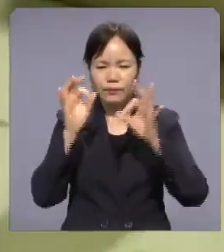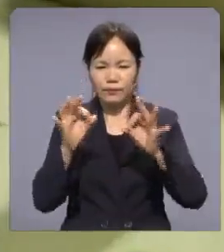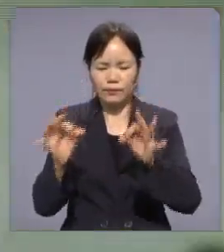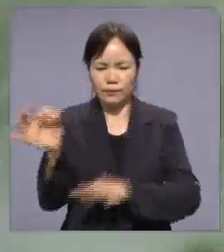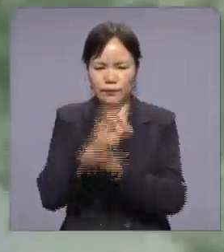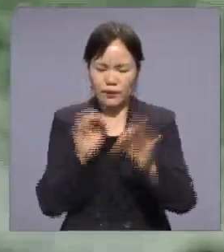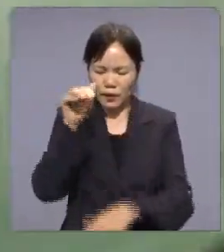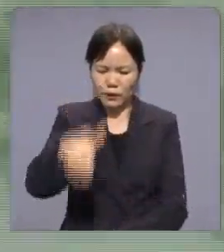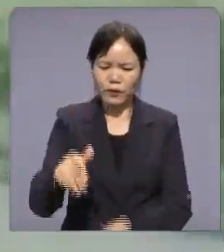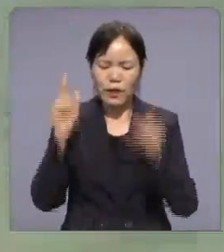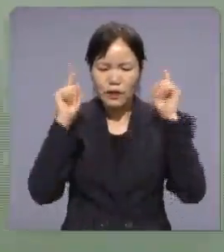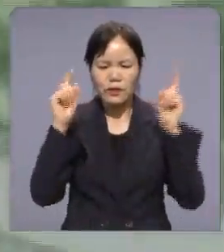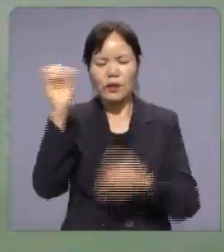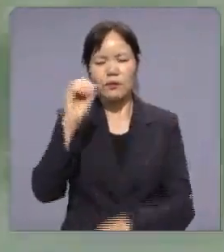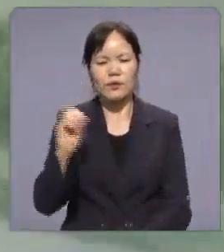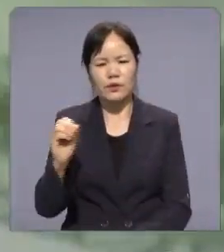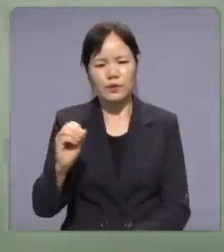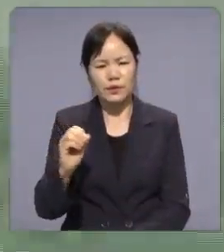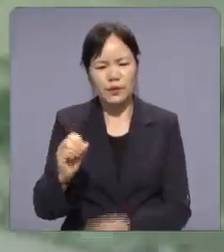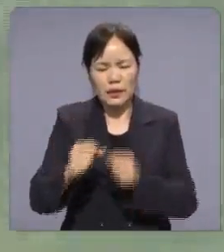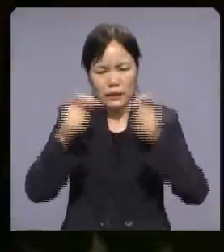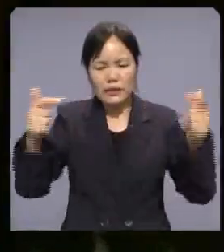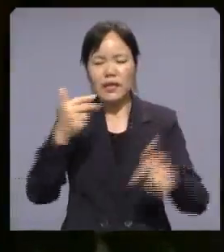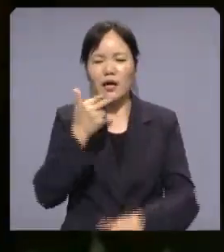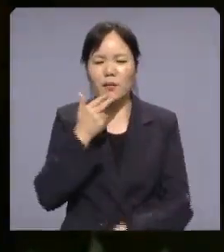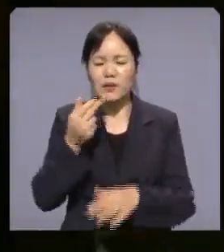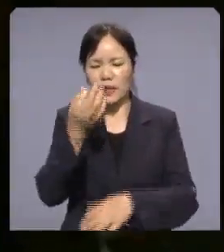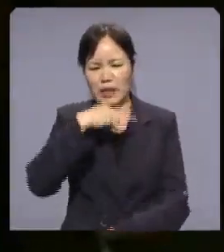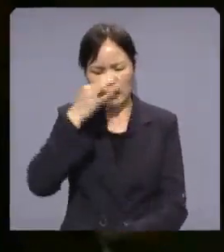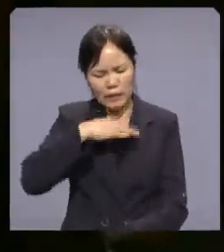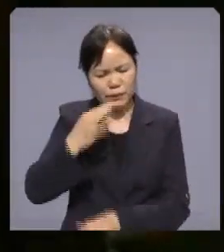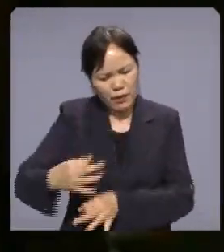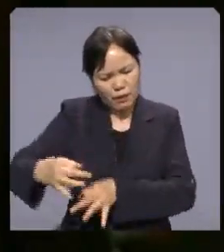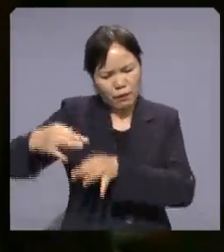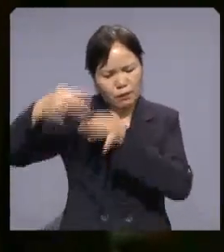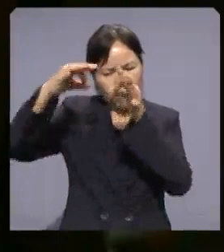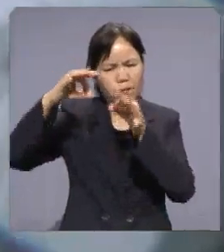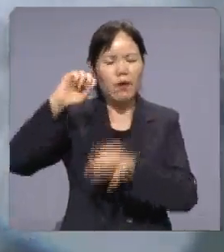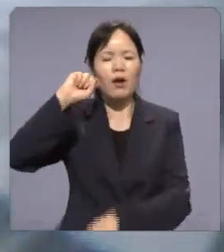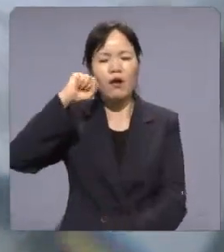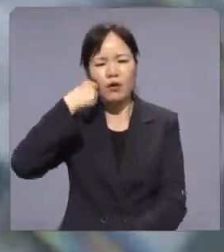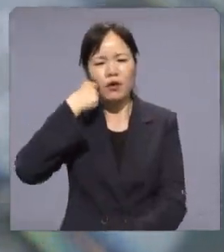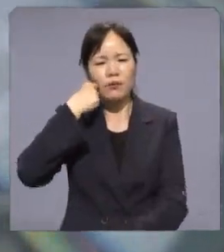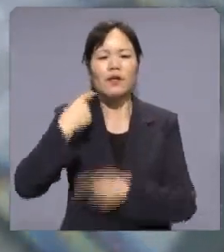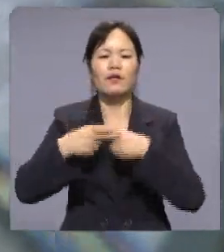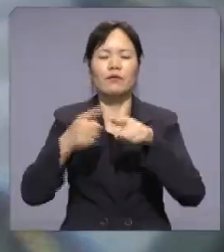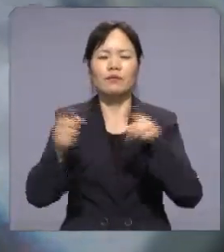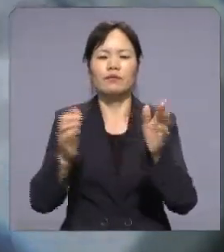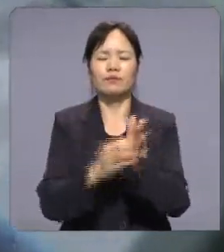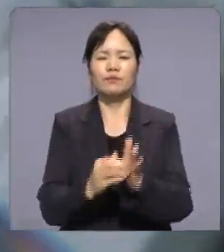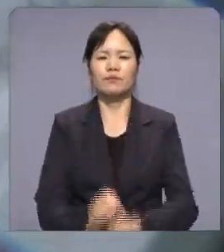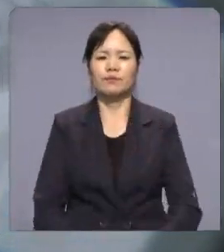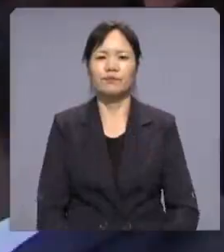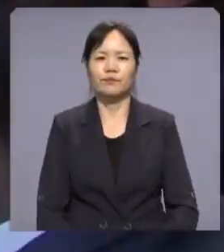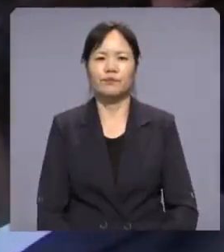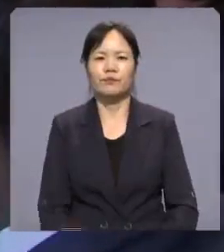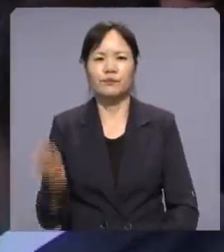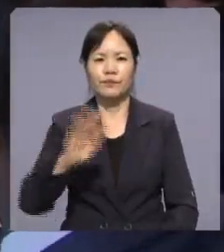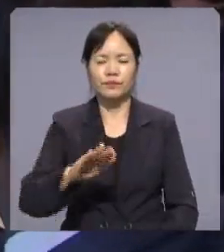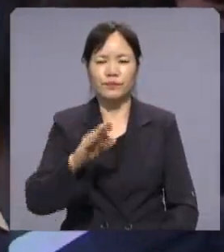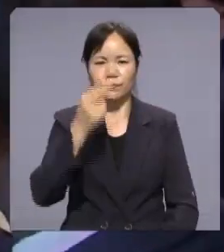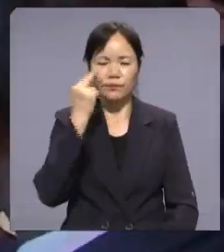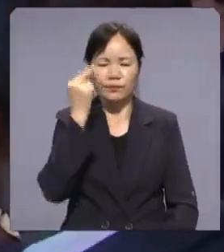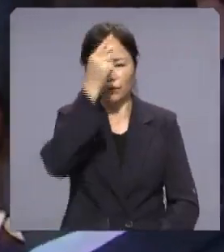둔화와 실업률 상승을 초래하지 않으면서도 금리를 가파르게 올리기는 어려워졌다고 분석했습니다. 하지만